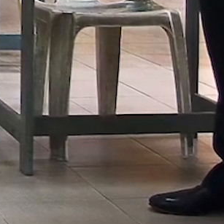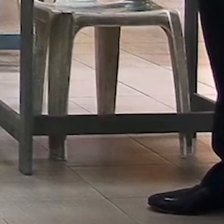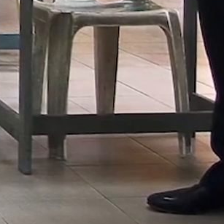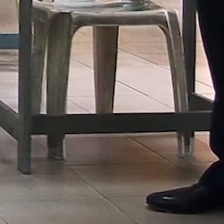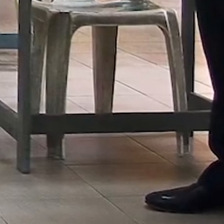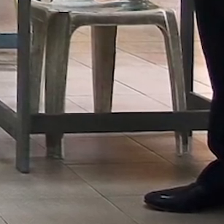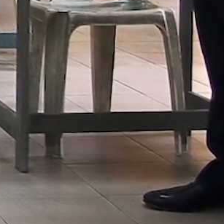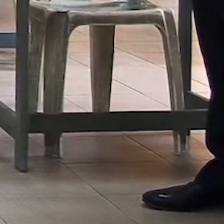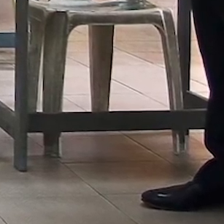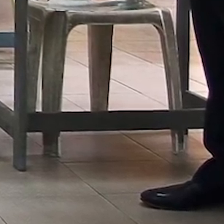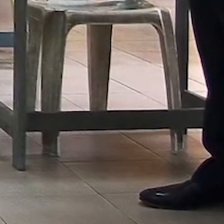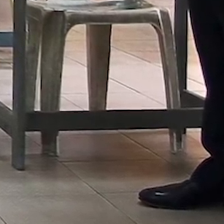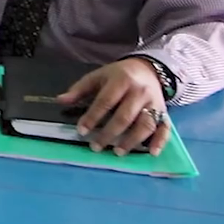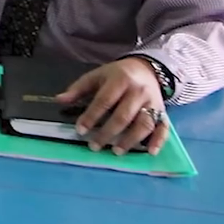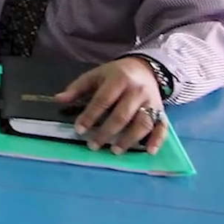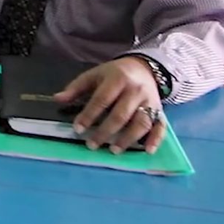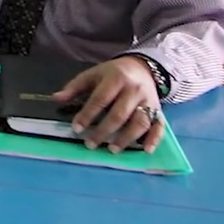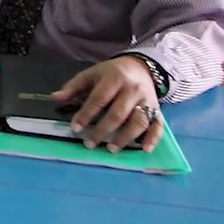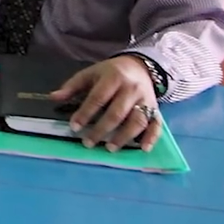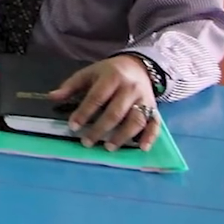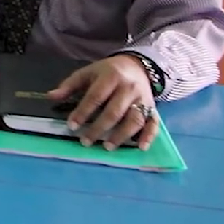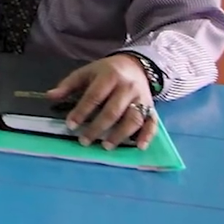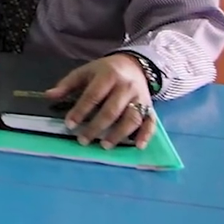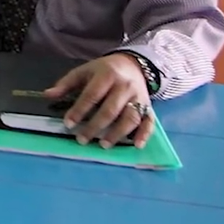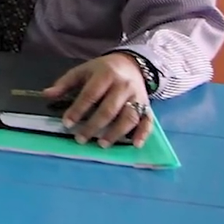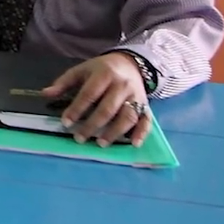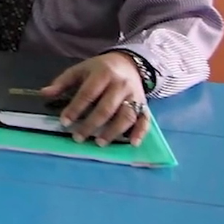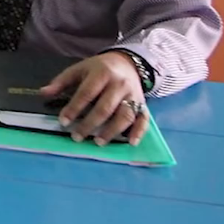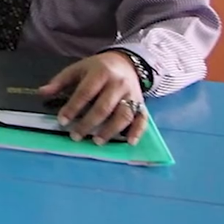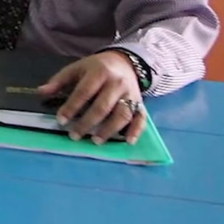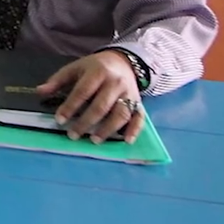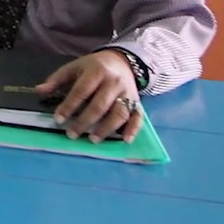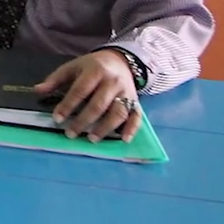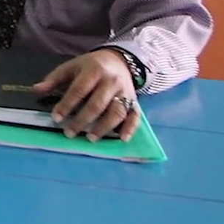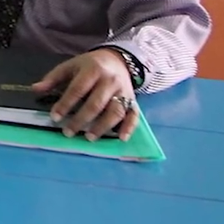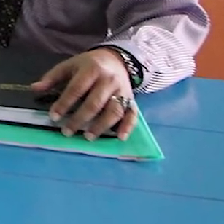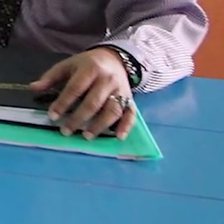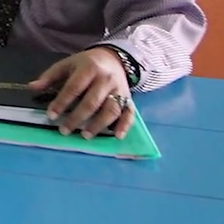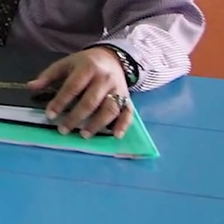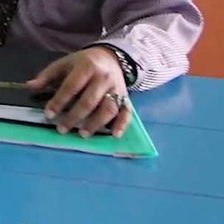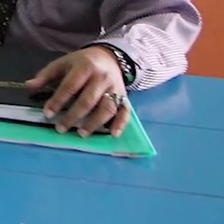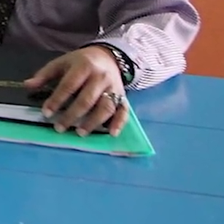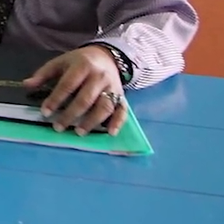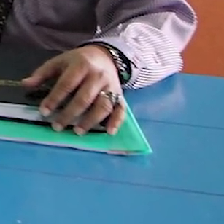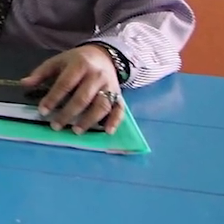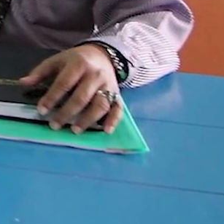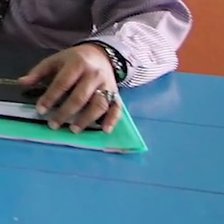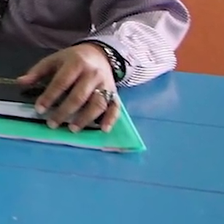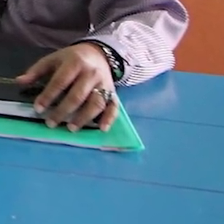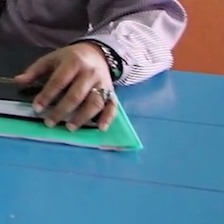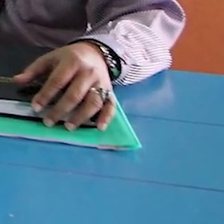ada penjarakan sosial dalam kelas. Itu asasnya. Maknanya jarak di antara satu meja ke satu meja yang lain